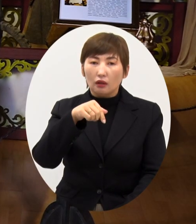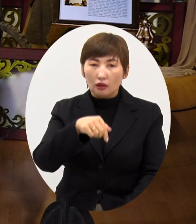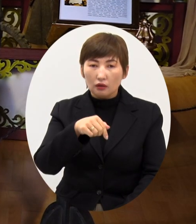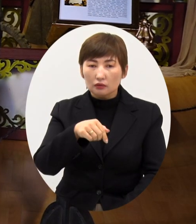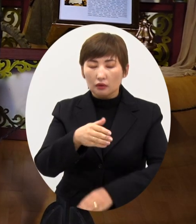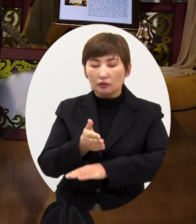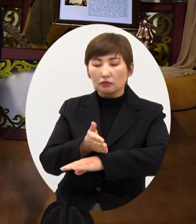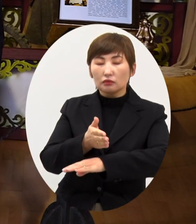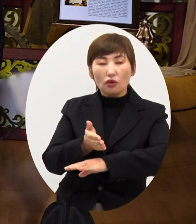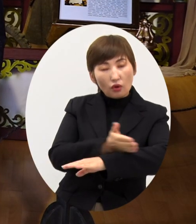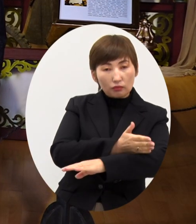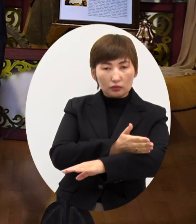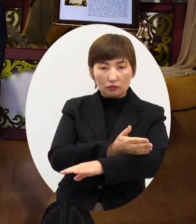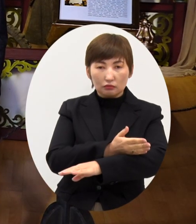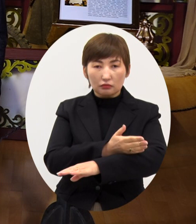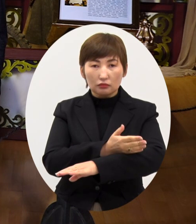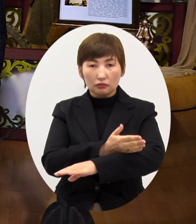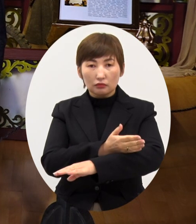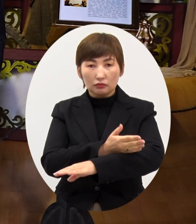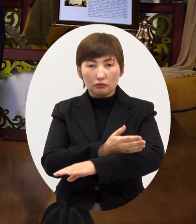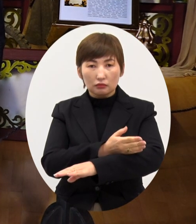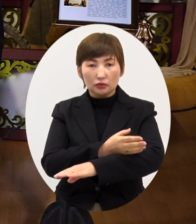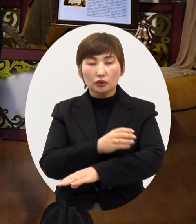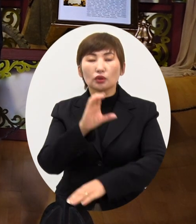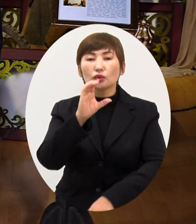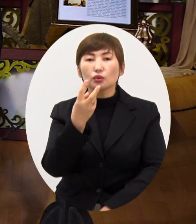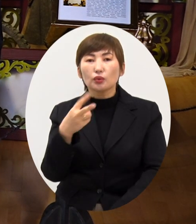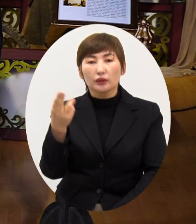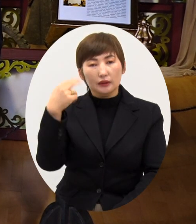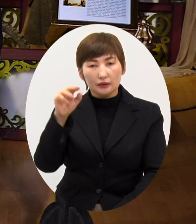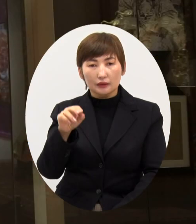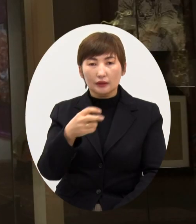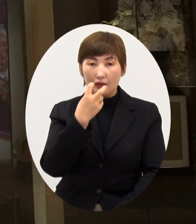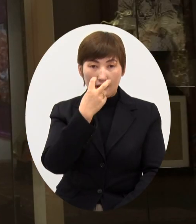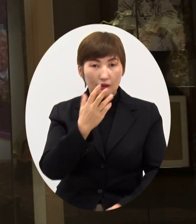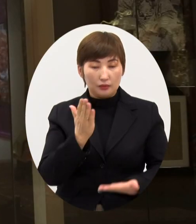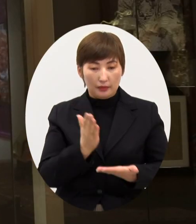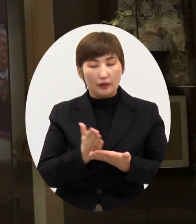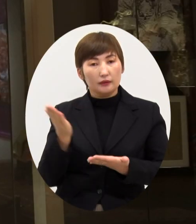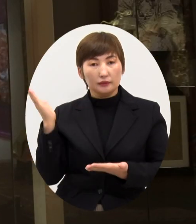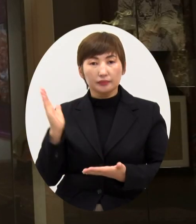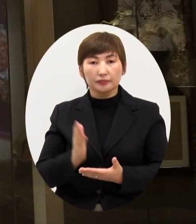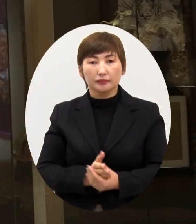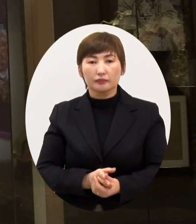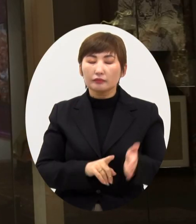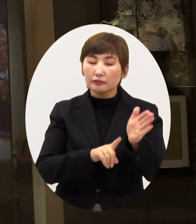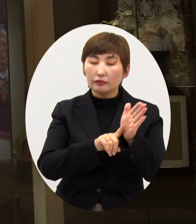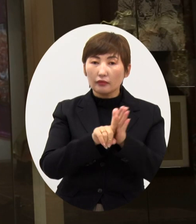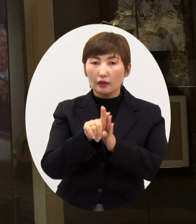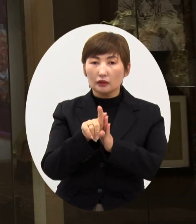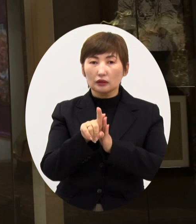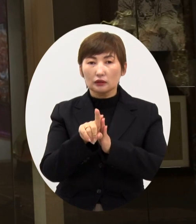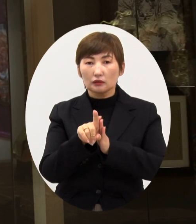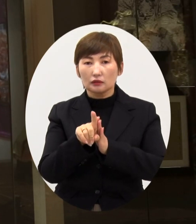Одоогийн сүлдээс өмнөх төрийн сүлдийг Монголын үндэсний музейгээс багш нь харуулж байна. За, эхний